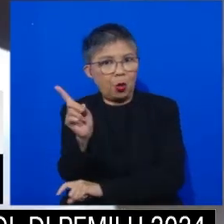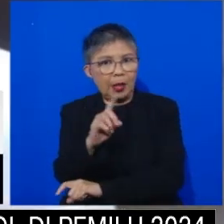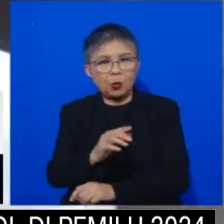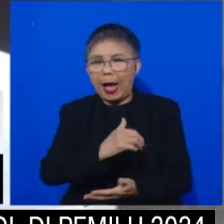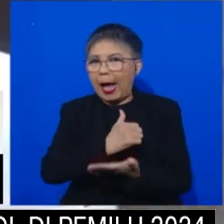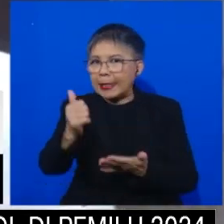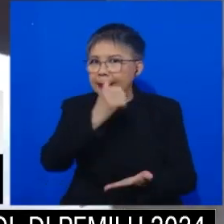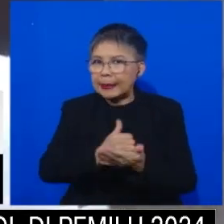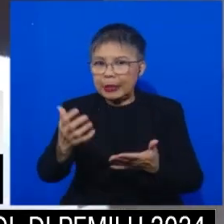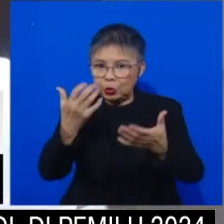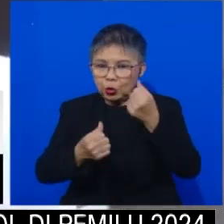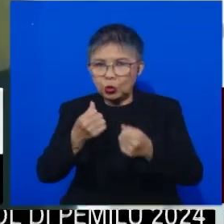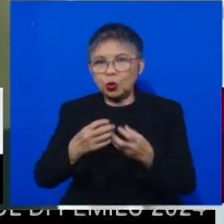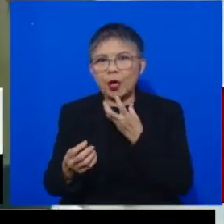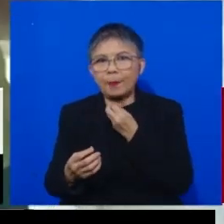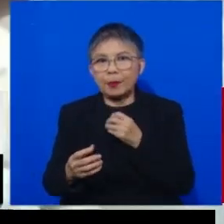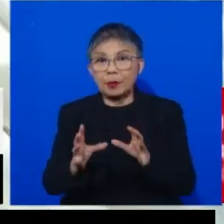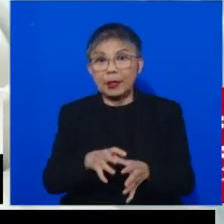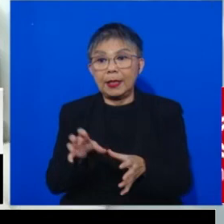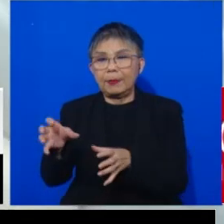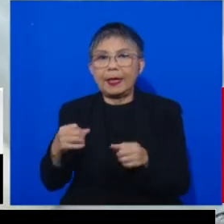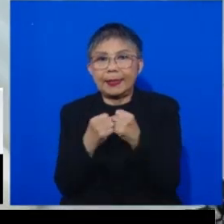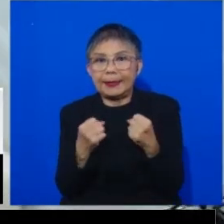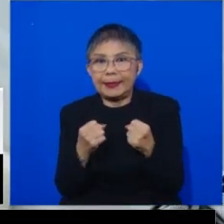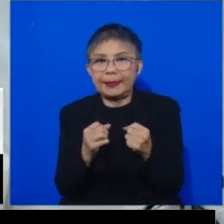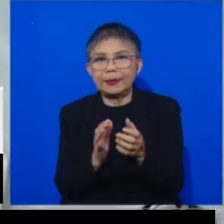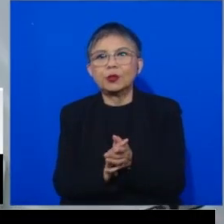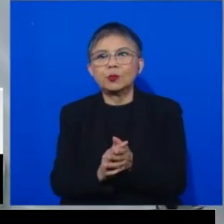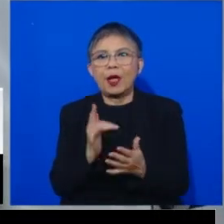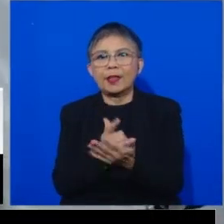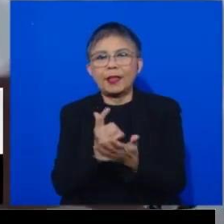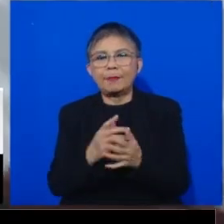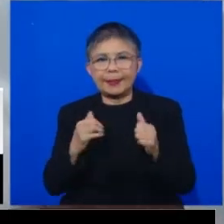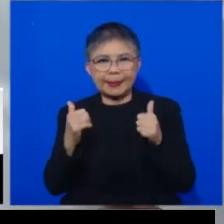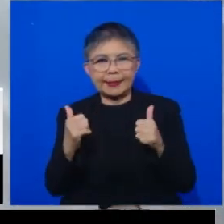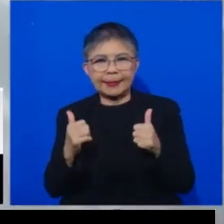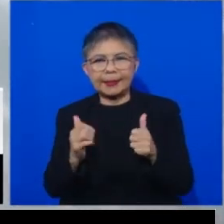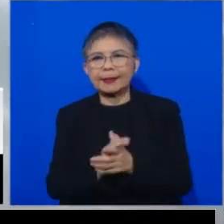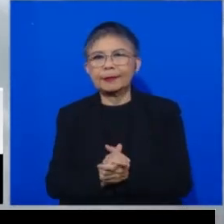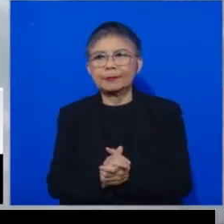murni. Setelah itu disimpan di dalam lemari pendingin agar tetap segar.